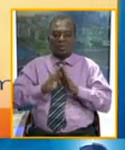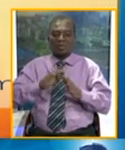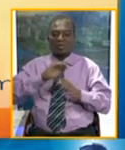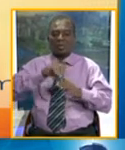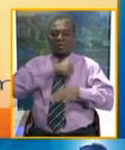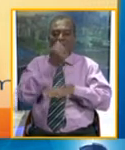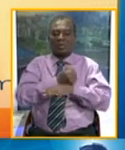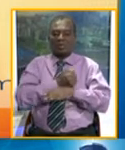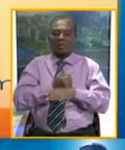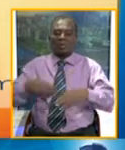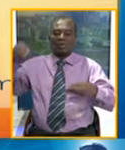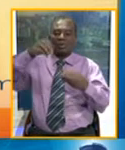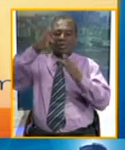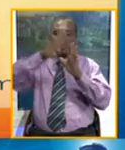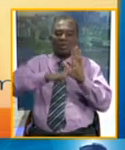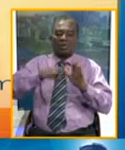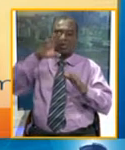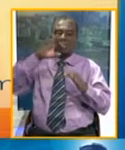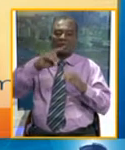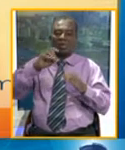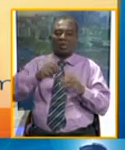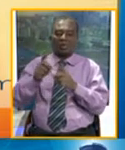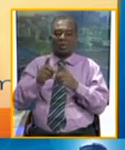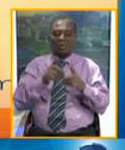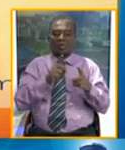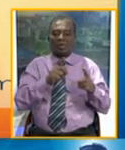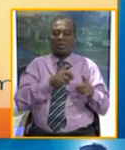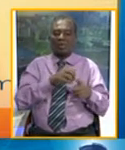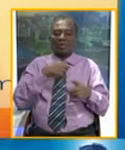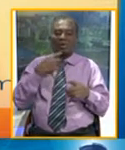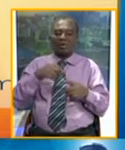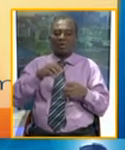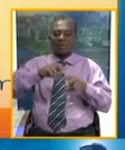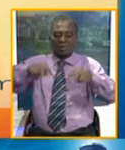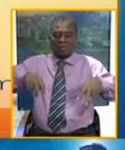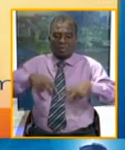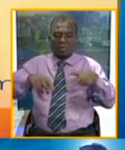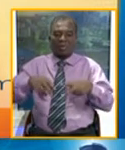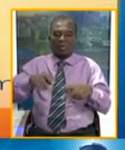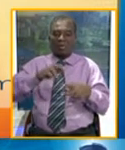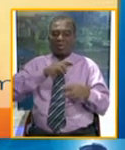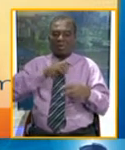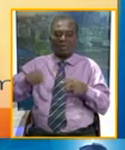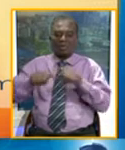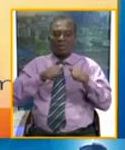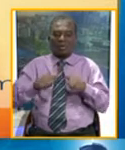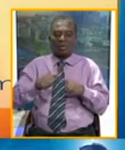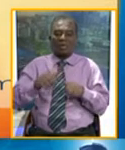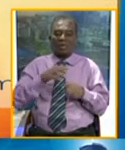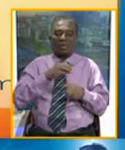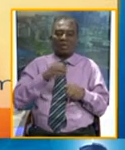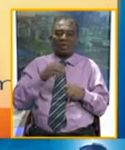autorités compétentes le renforcement des dispositifs opérationnels des contrôles et la répression des actes